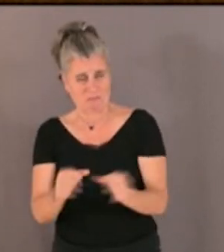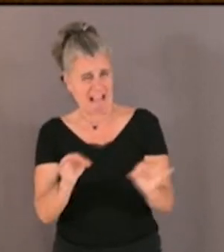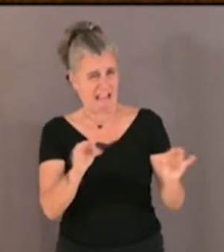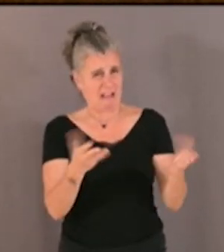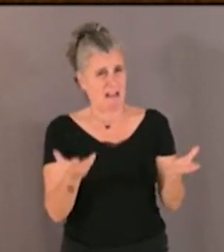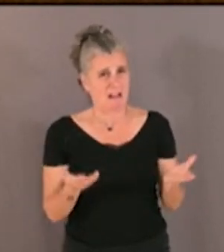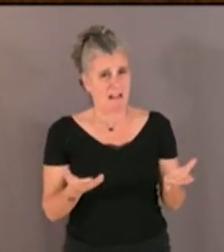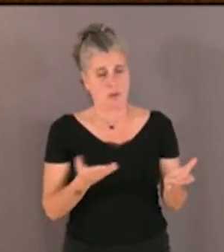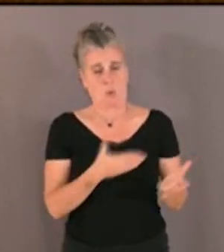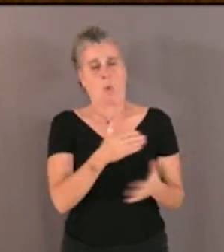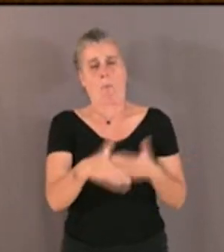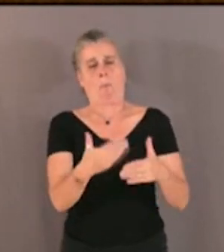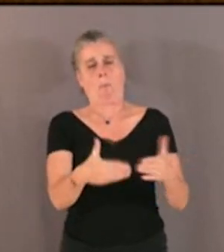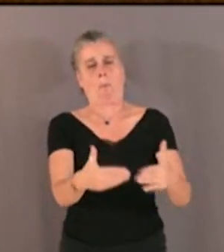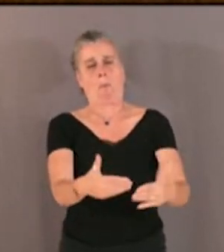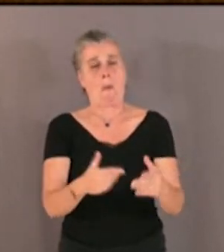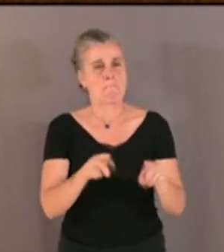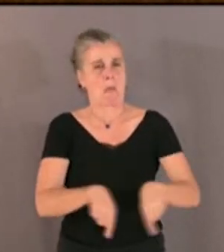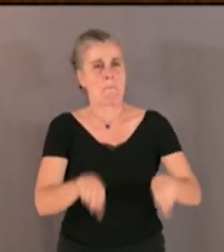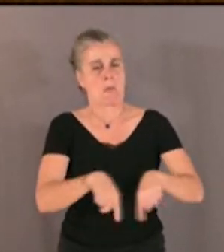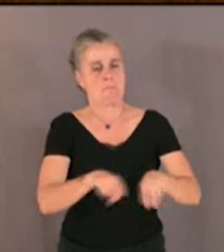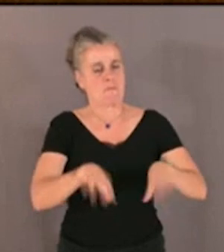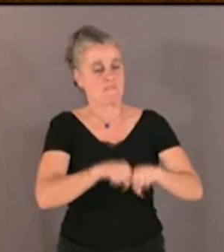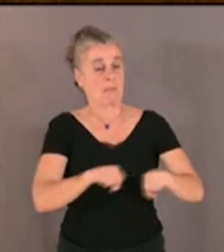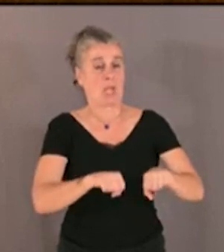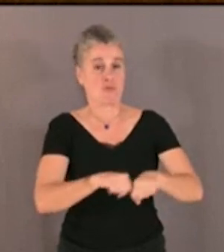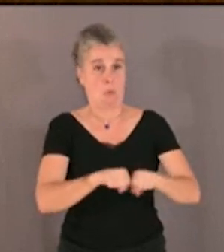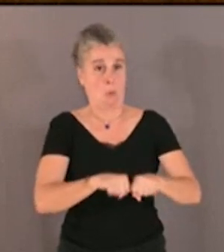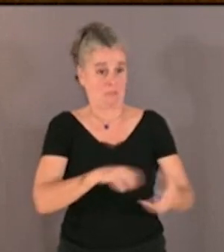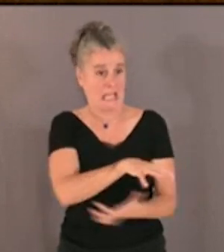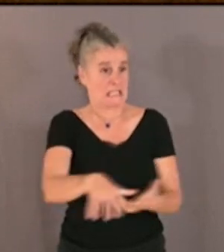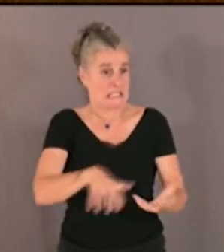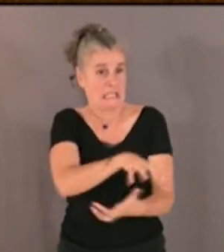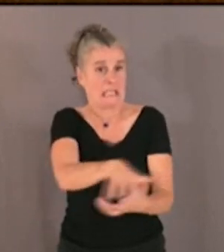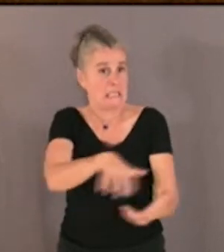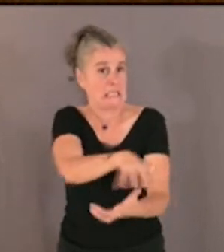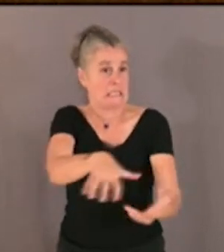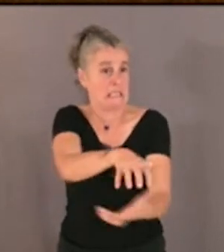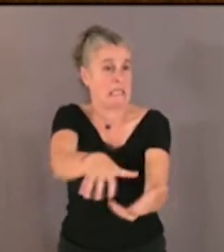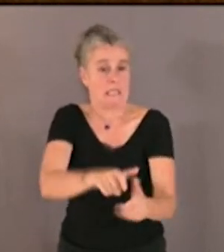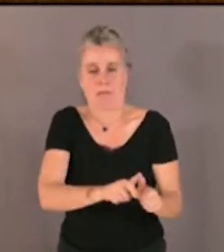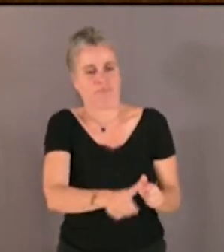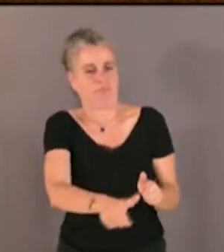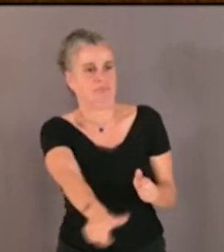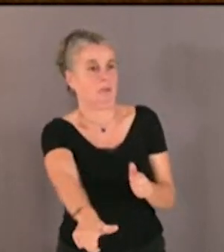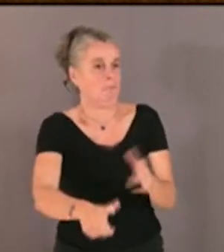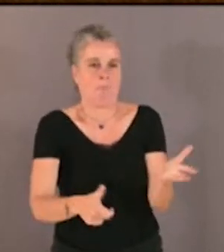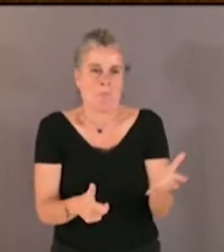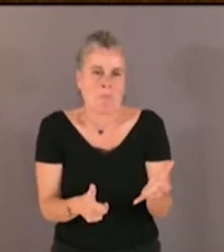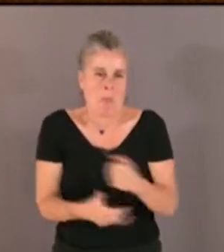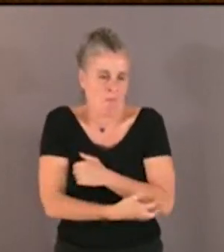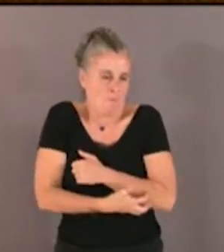crise permanente. Vous vous contentez donc de répondre à un appauvrissement généralisé dont vous êtes, par votre politique, en partie responsable.